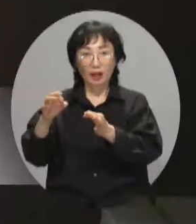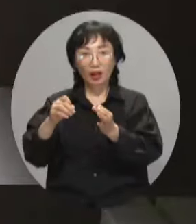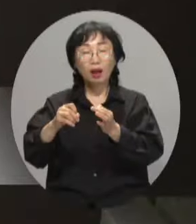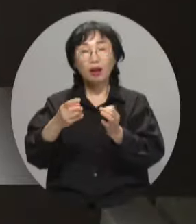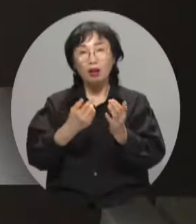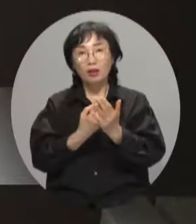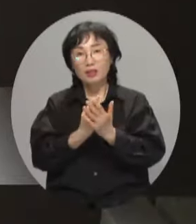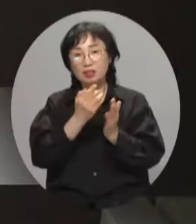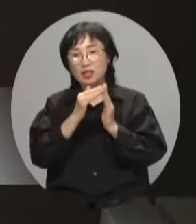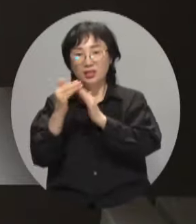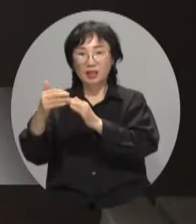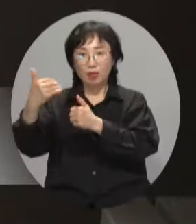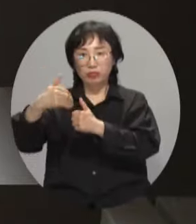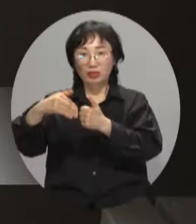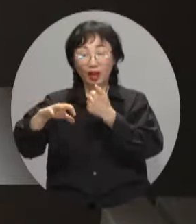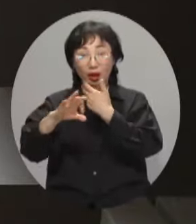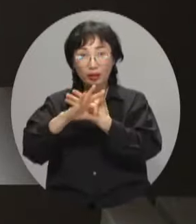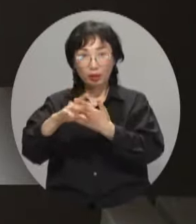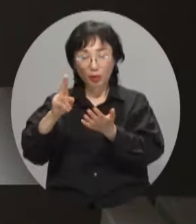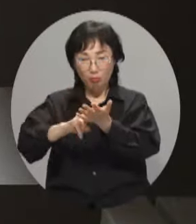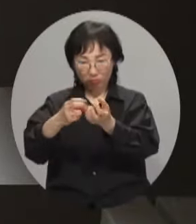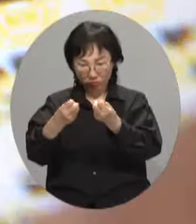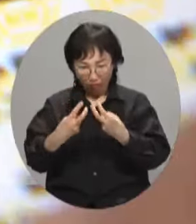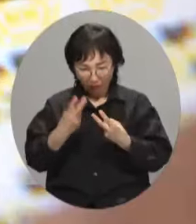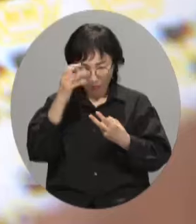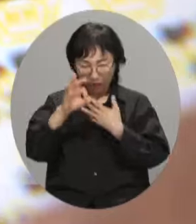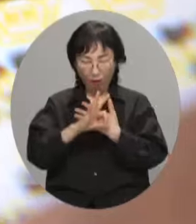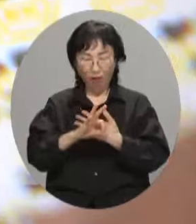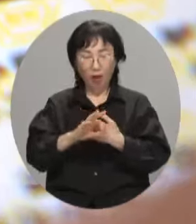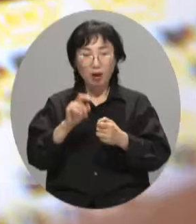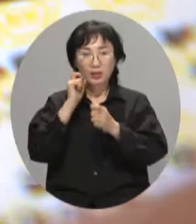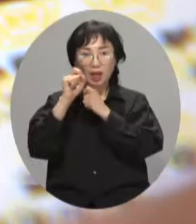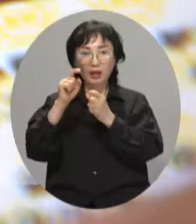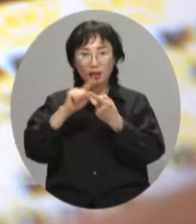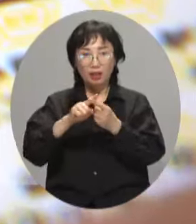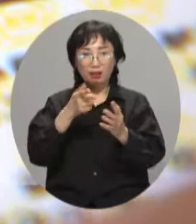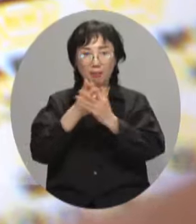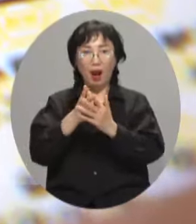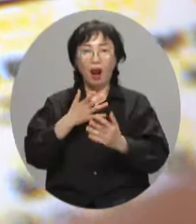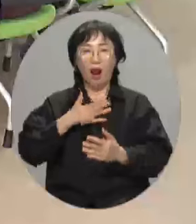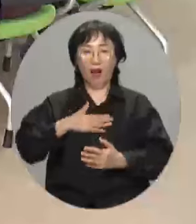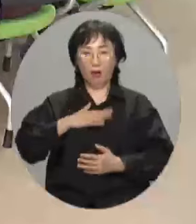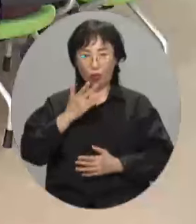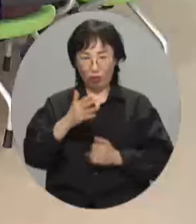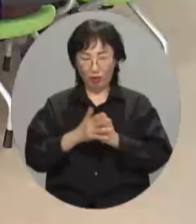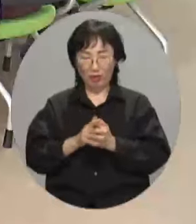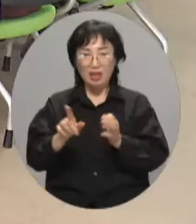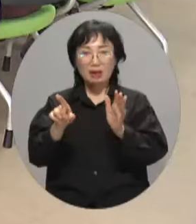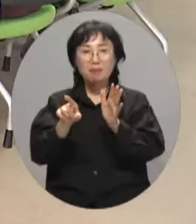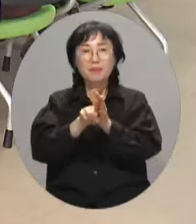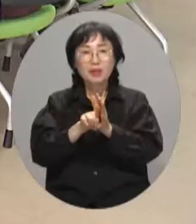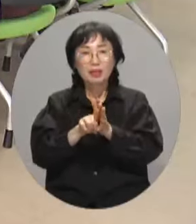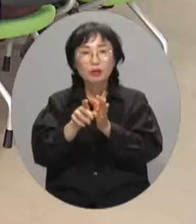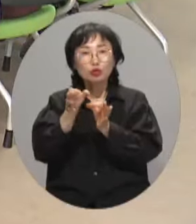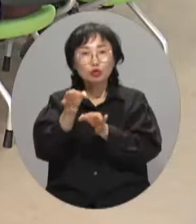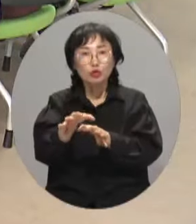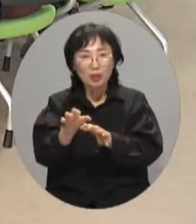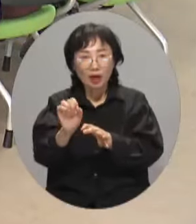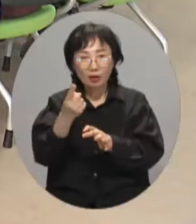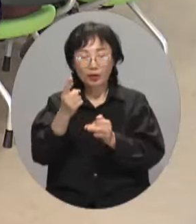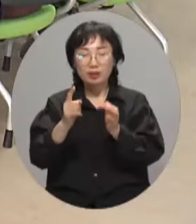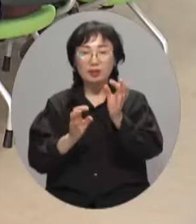받고 뒤늦게 전세 사기를 알게 된 겁니다. 이른바 신탁 사기에 당한 겁니다.